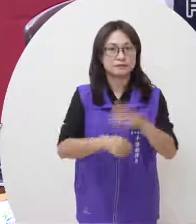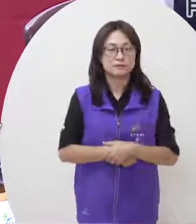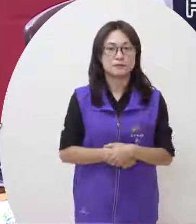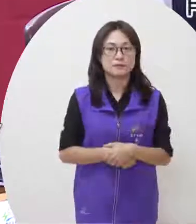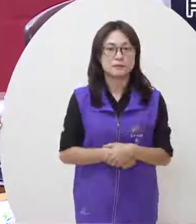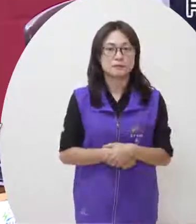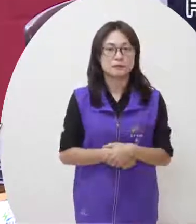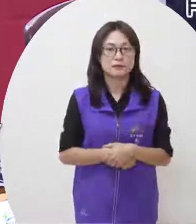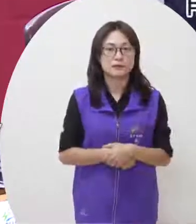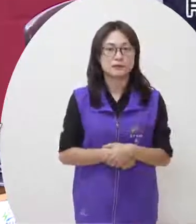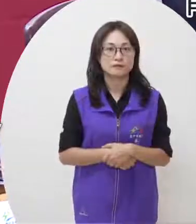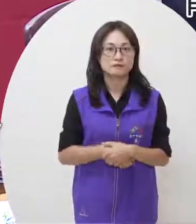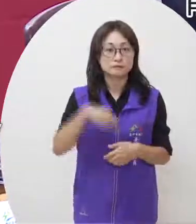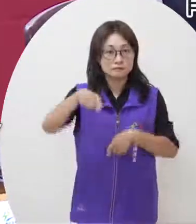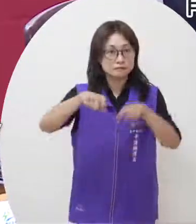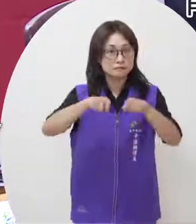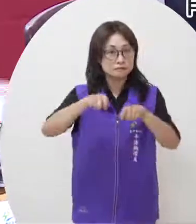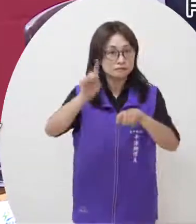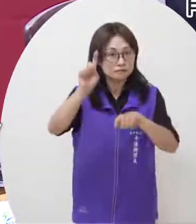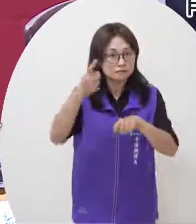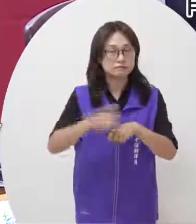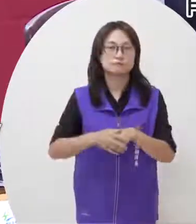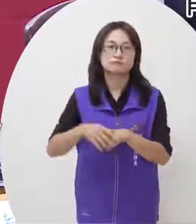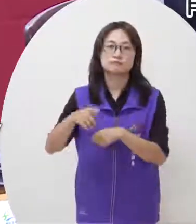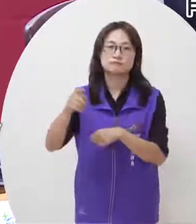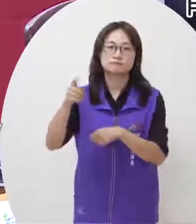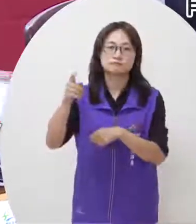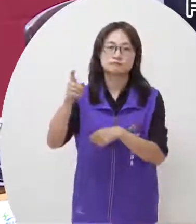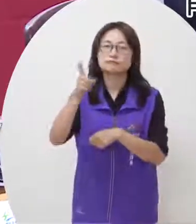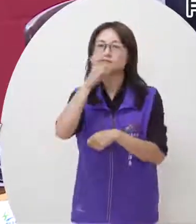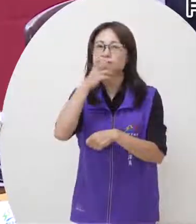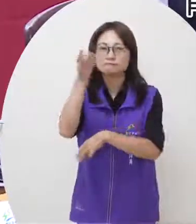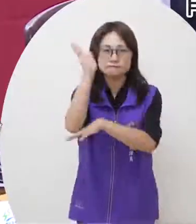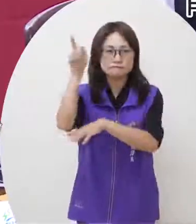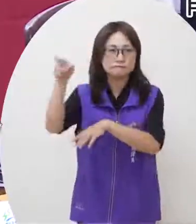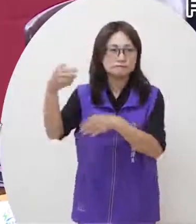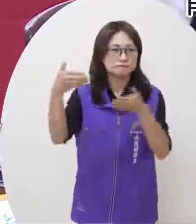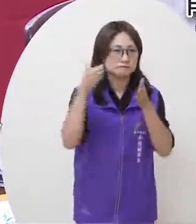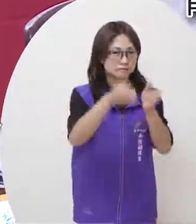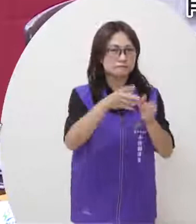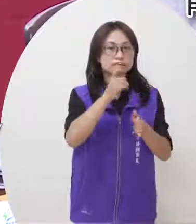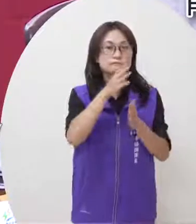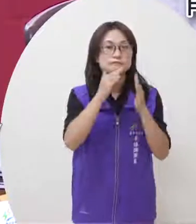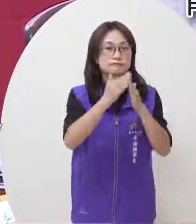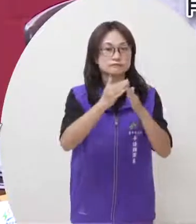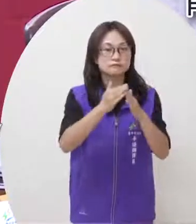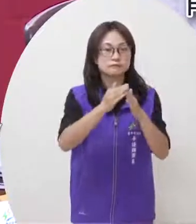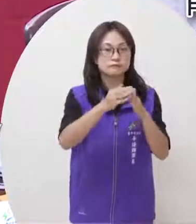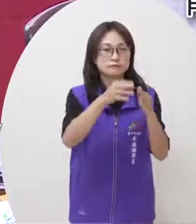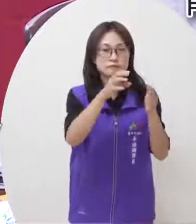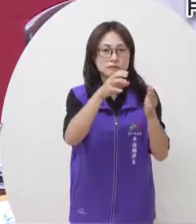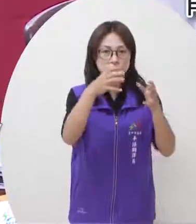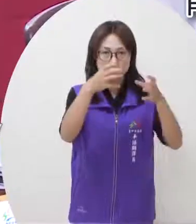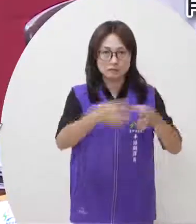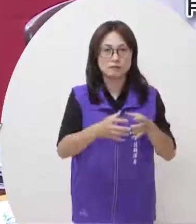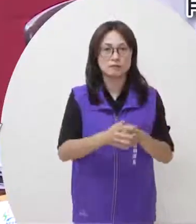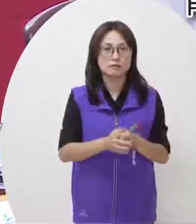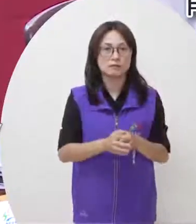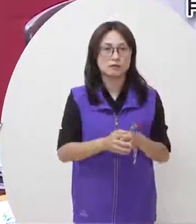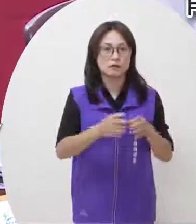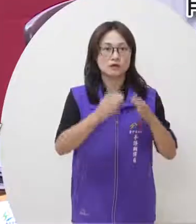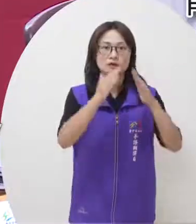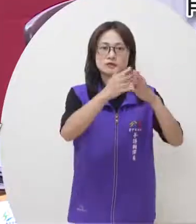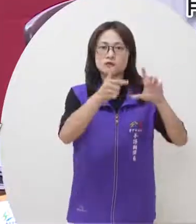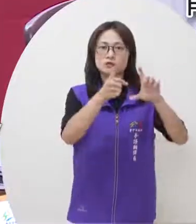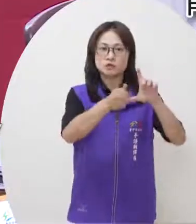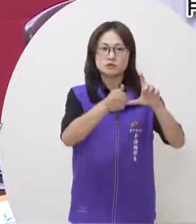交通局报告，这个案子主要是中央针对我们台中市，因为我们办理相关的这个市区客运的营